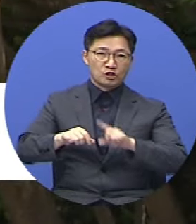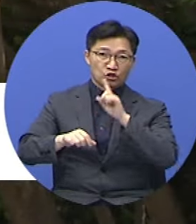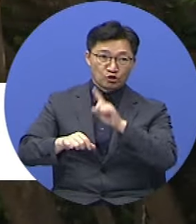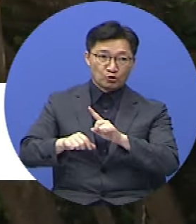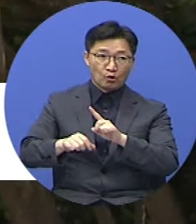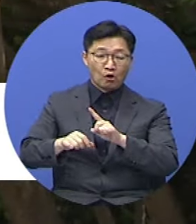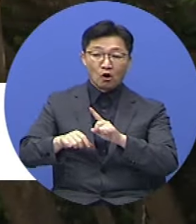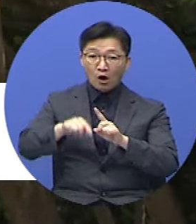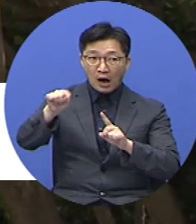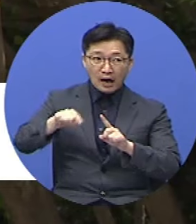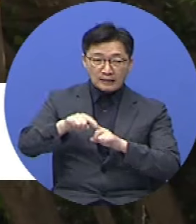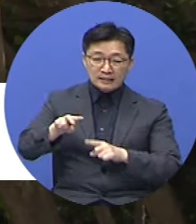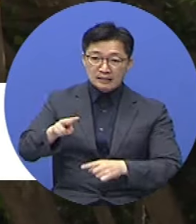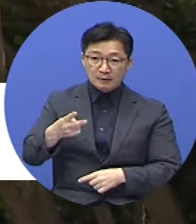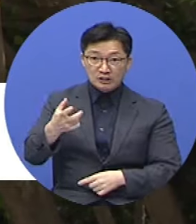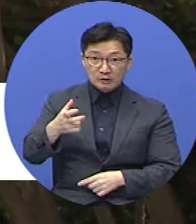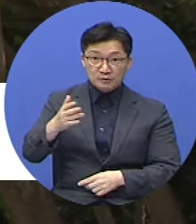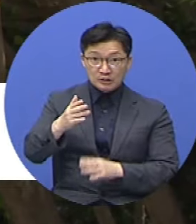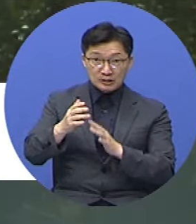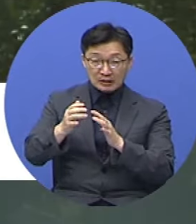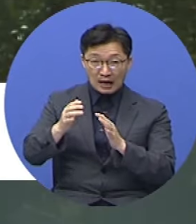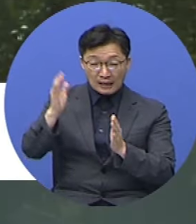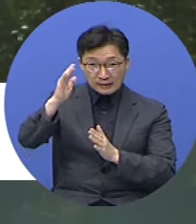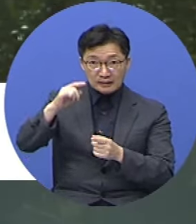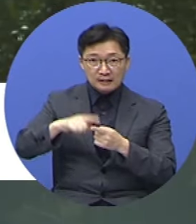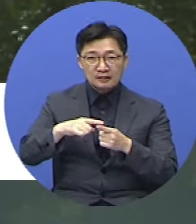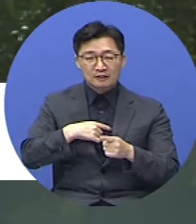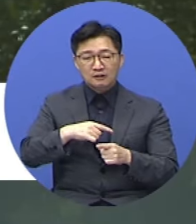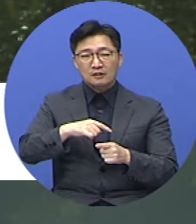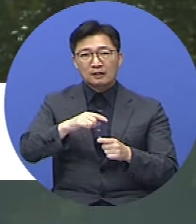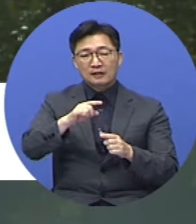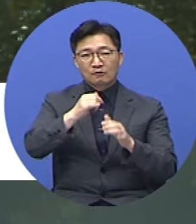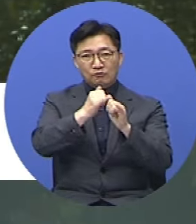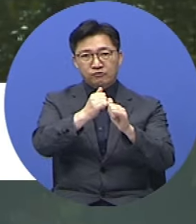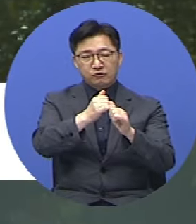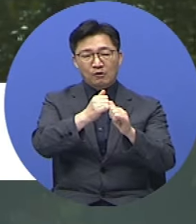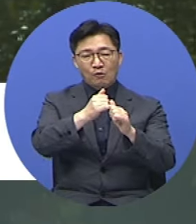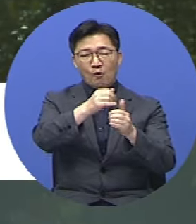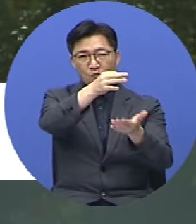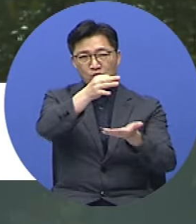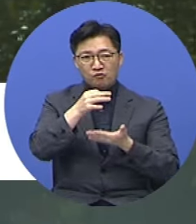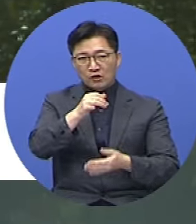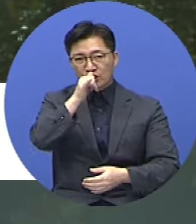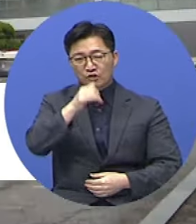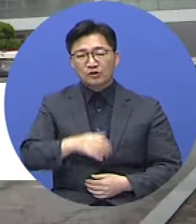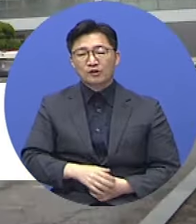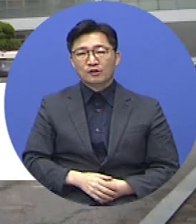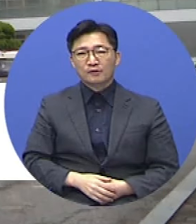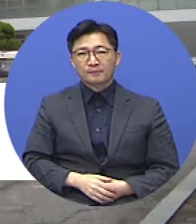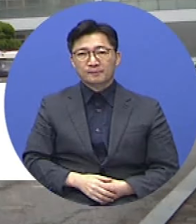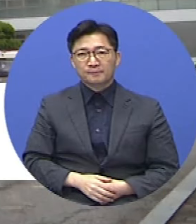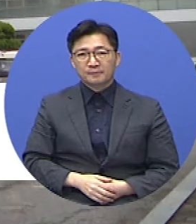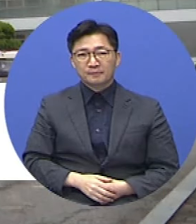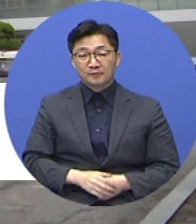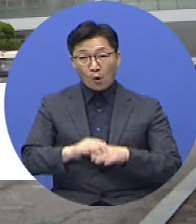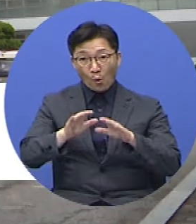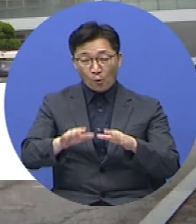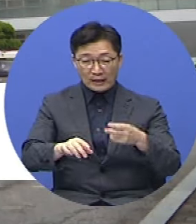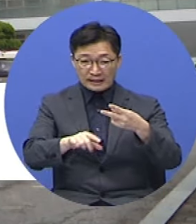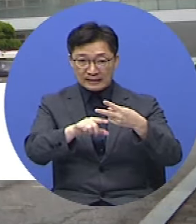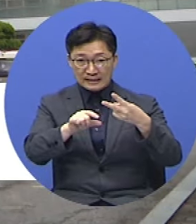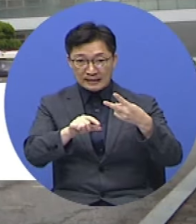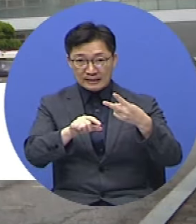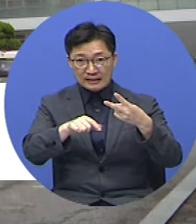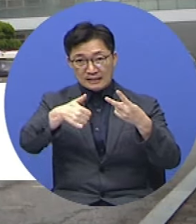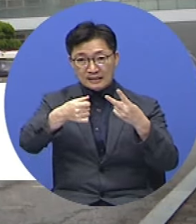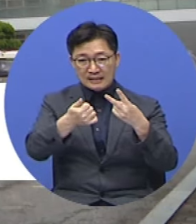장학금을 신청한 걸로 파악됐습니다 국민의 힘 김미예 의원실이 교육부에서 받은 자료에 따르면 올해 2학기